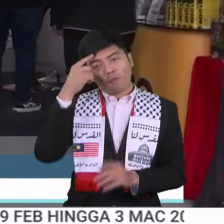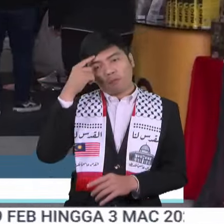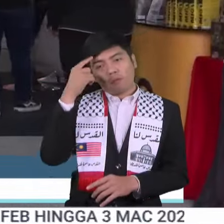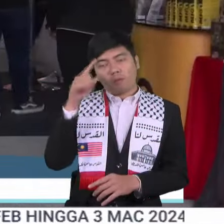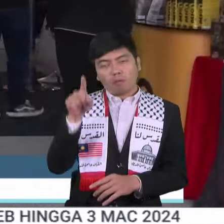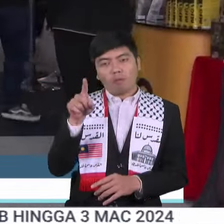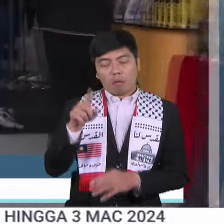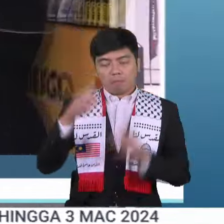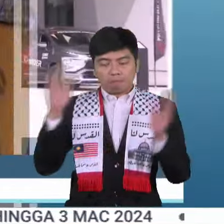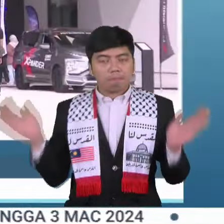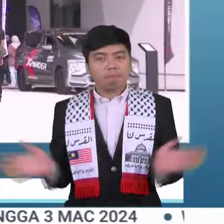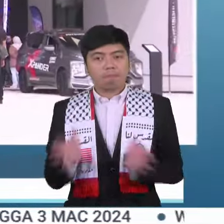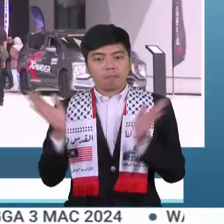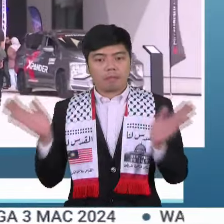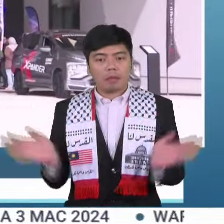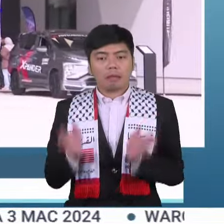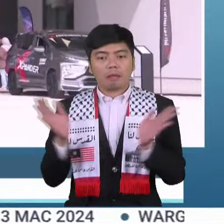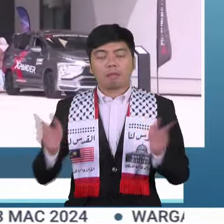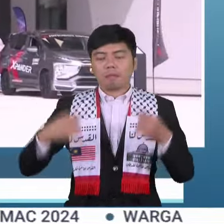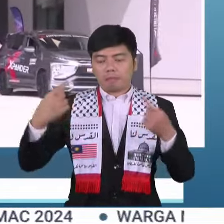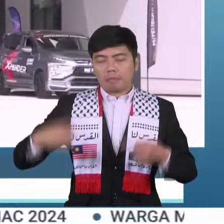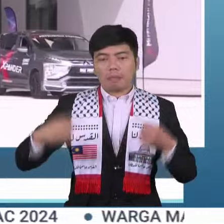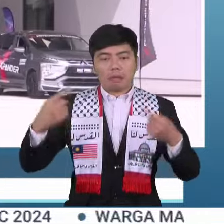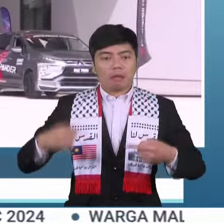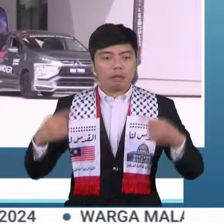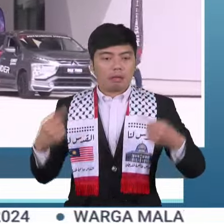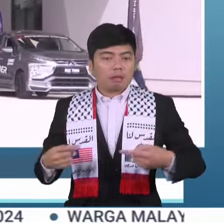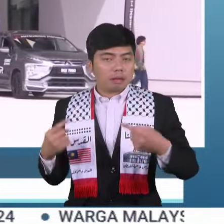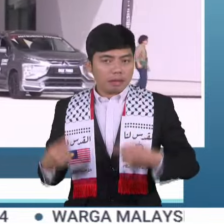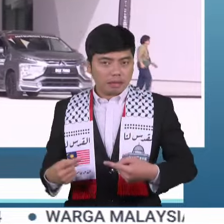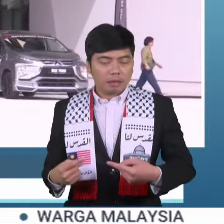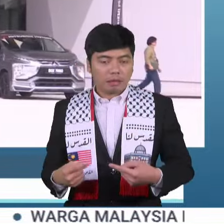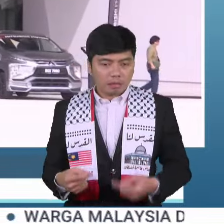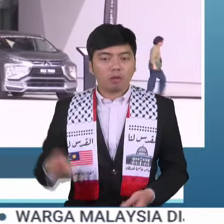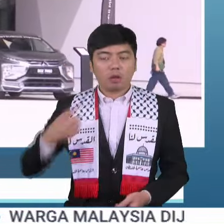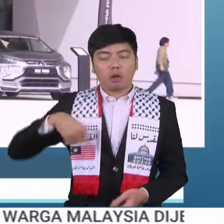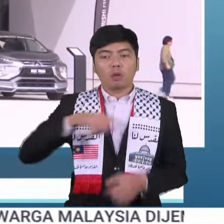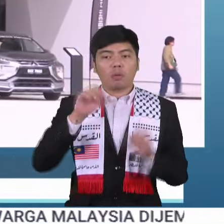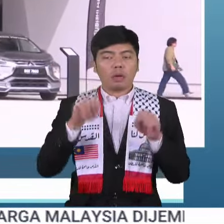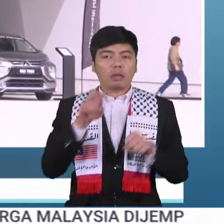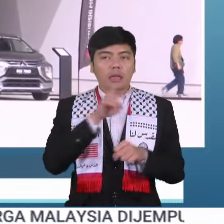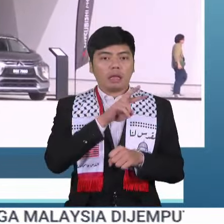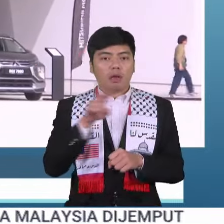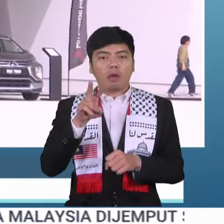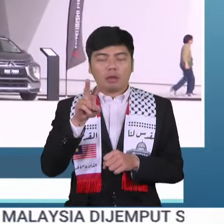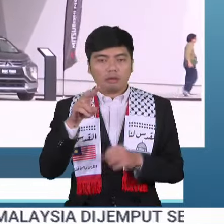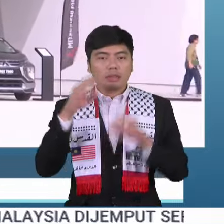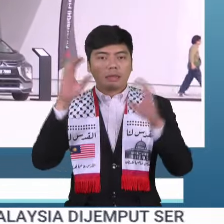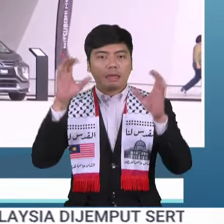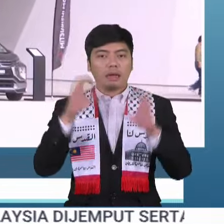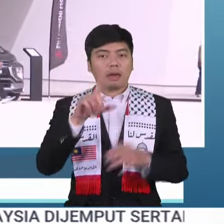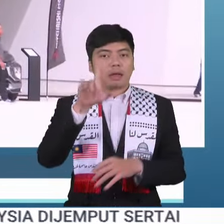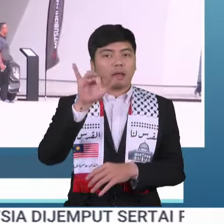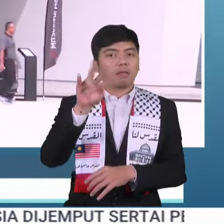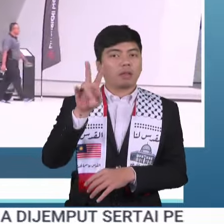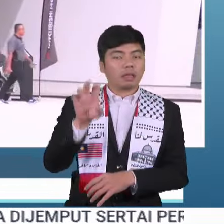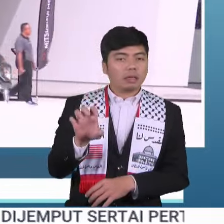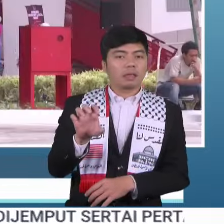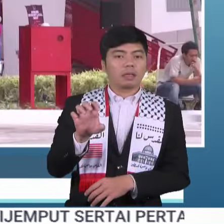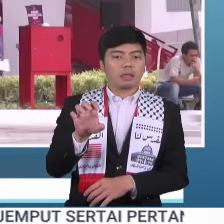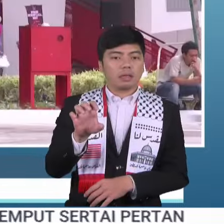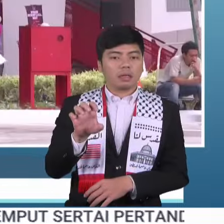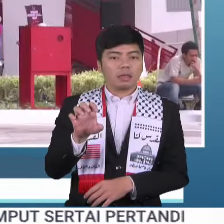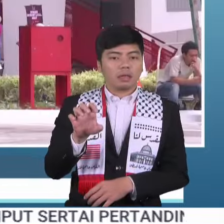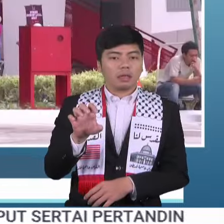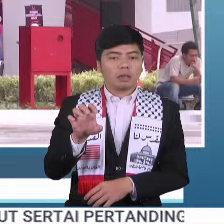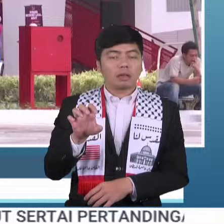untuk memeriahkan lagi pertandingan Bintang RTM yang diajar secara langsung dan juga you all boleh menantikannya secara live disaksikan dekat orang